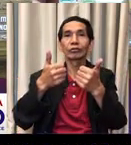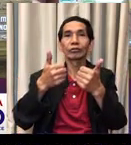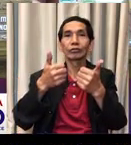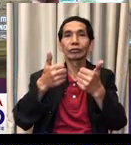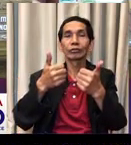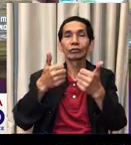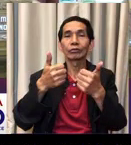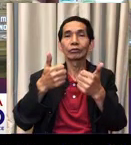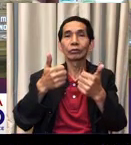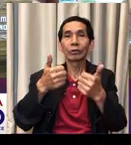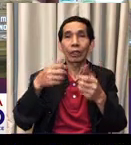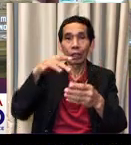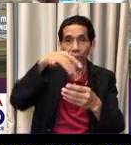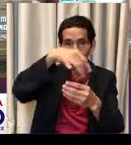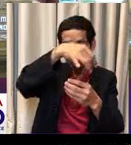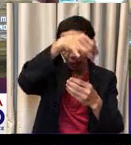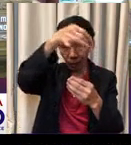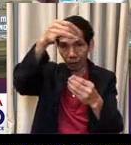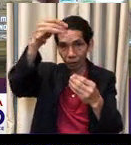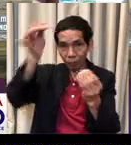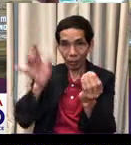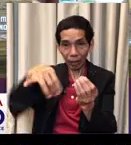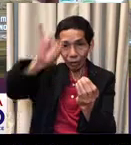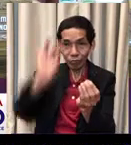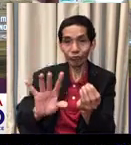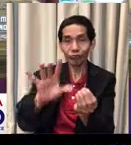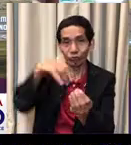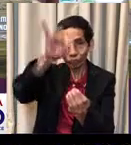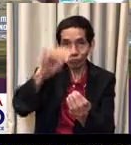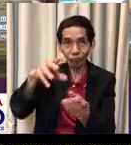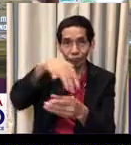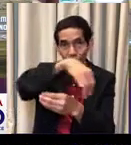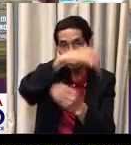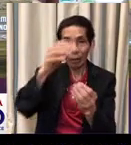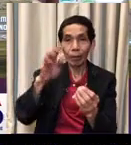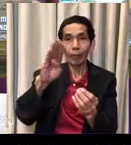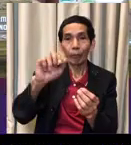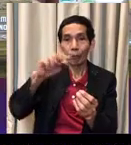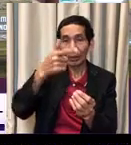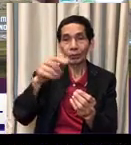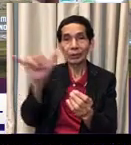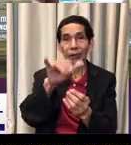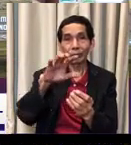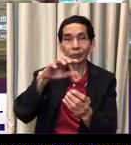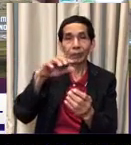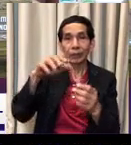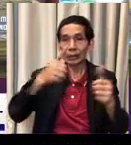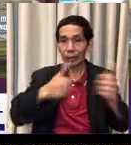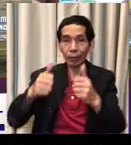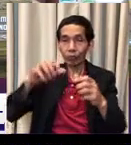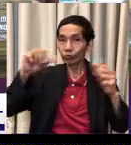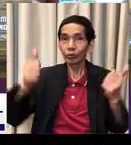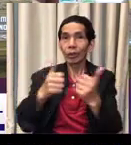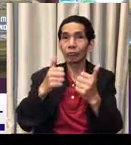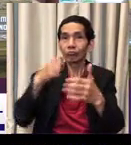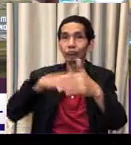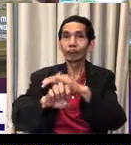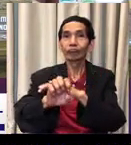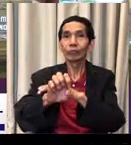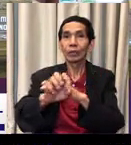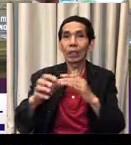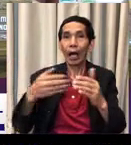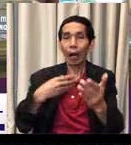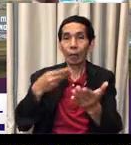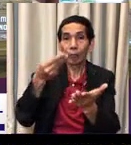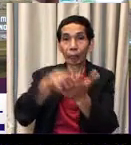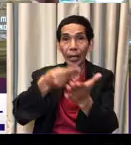Oh, di ba ang baraha, game of chance? Di ba ang bingo, game of chance? Oh, tama, pasok. So may